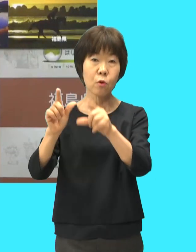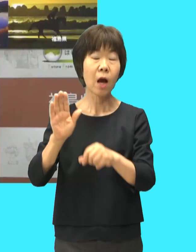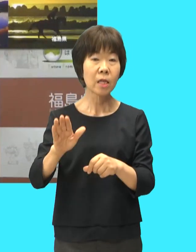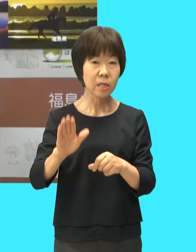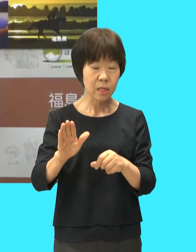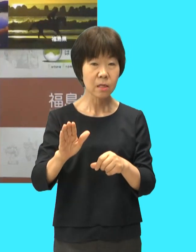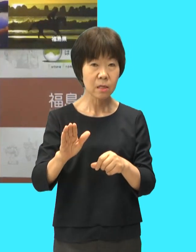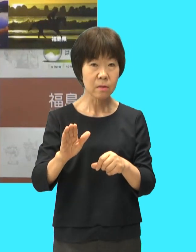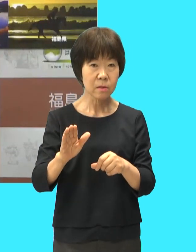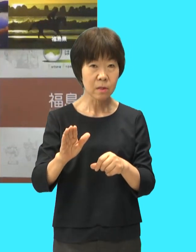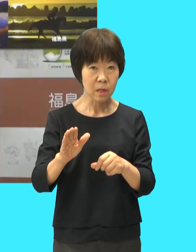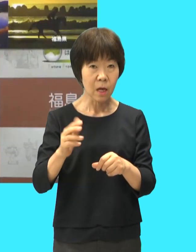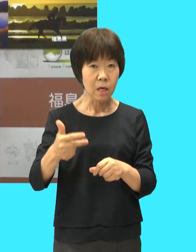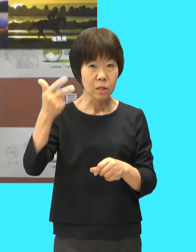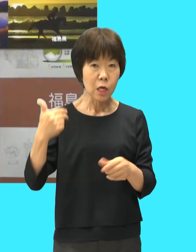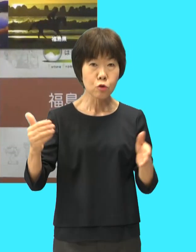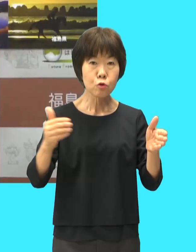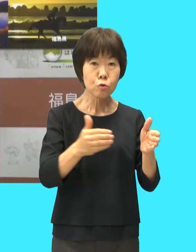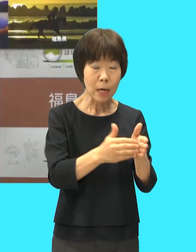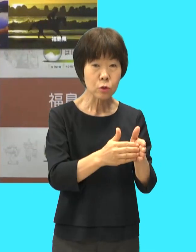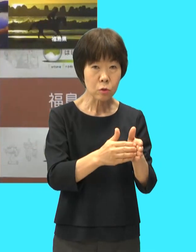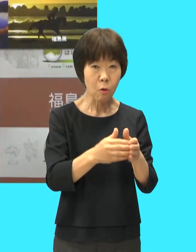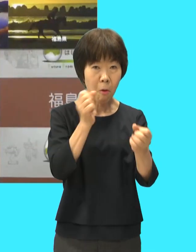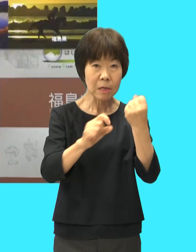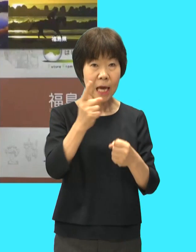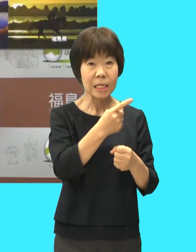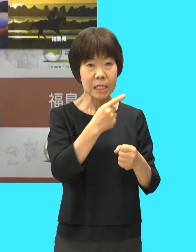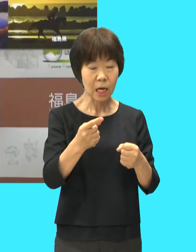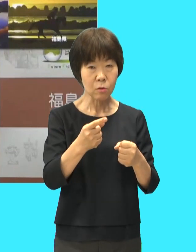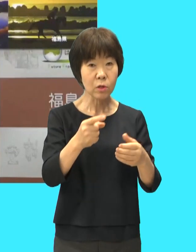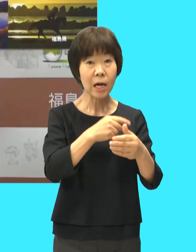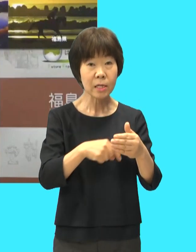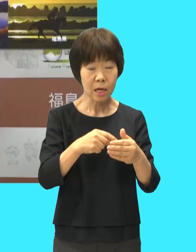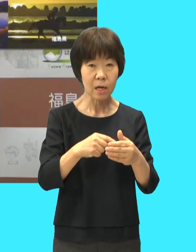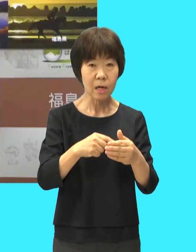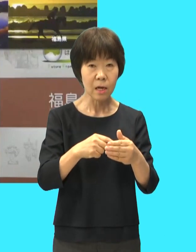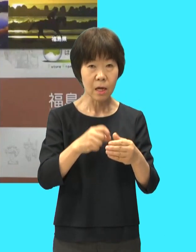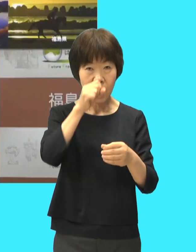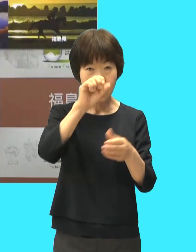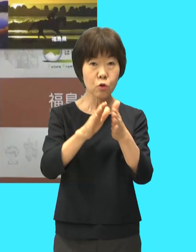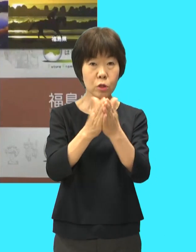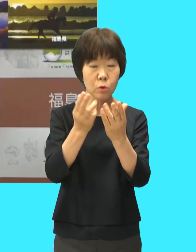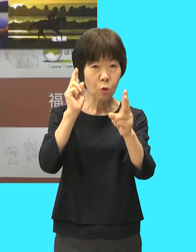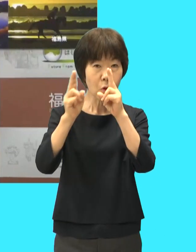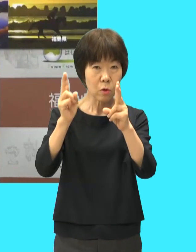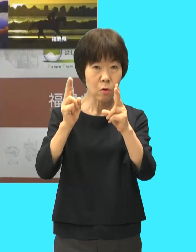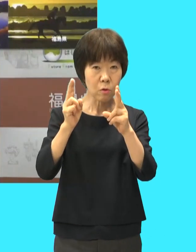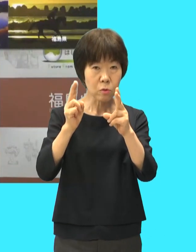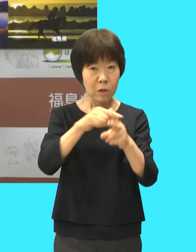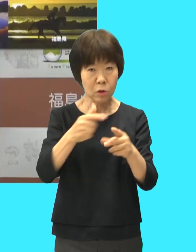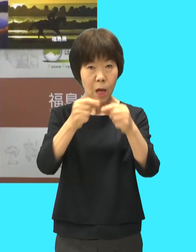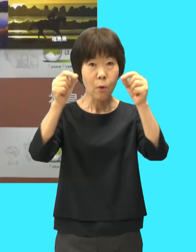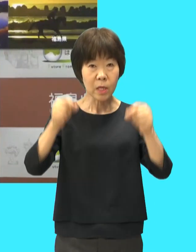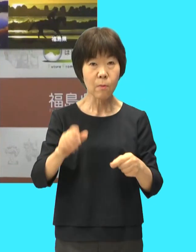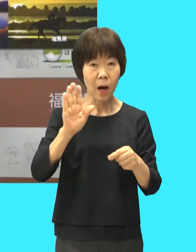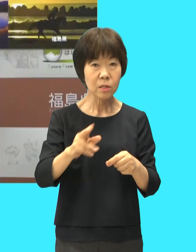たりあるいはその後のバーの先週末のあの芸人さんの中でまぁよはもリズム4予算のガバナンスの問題もあるのかなという